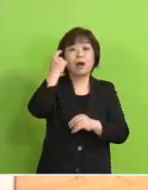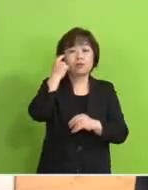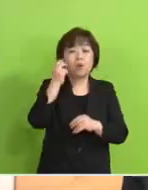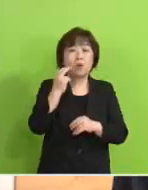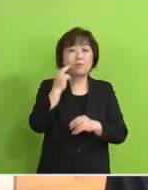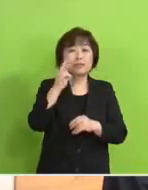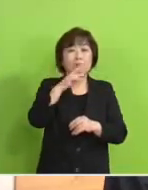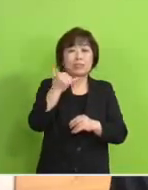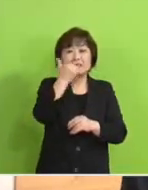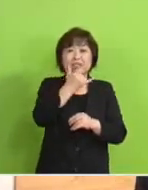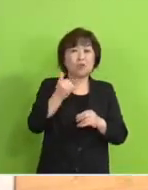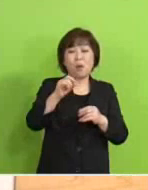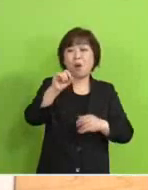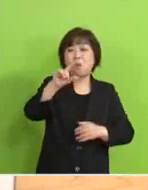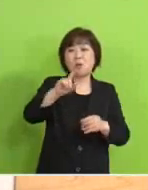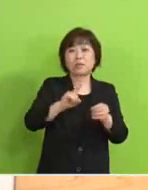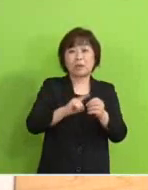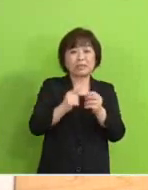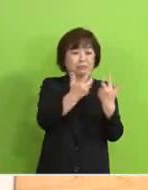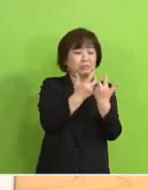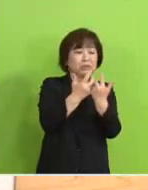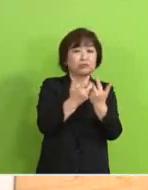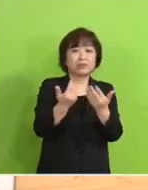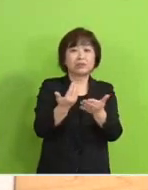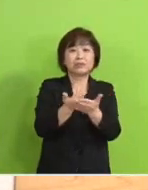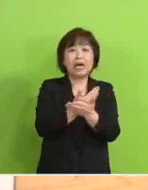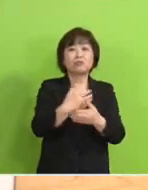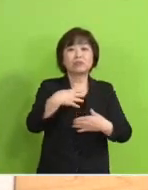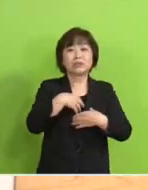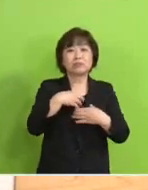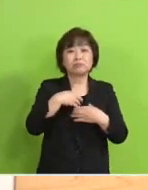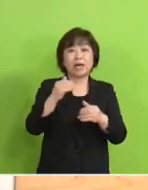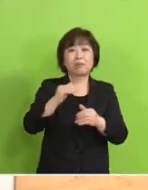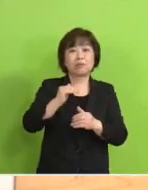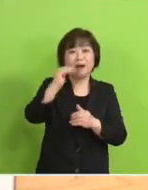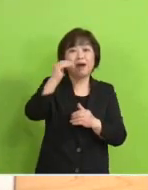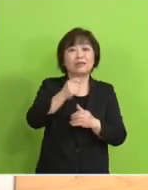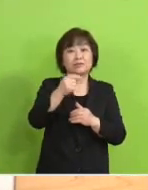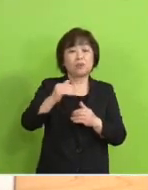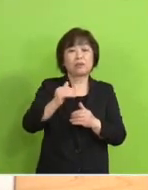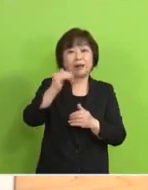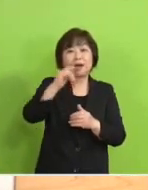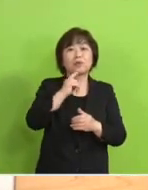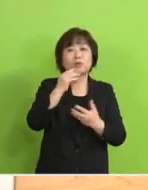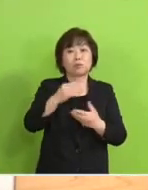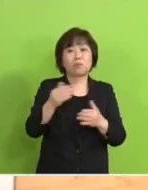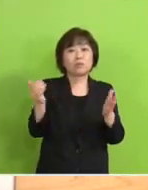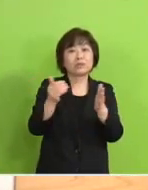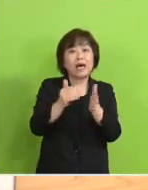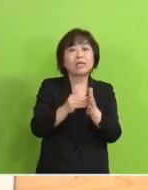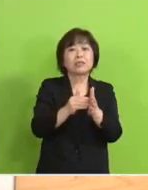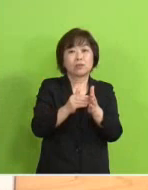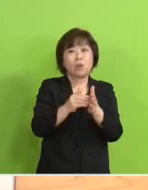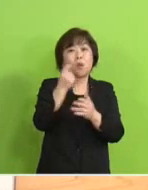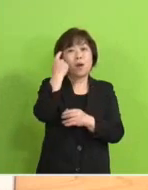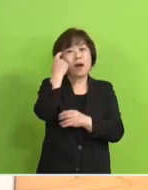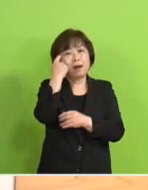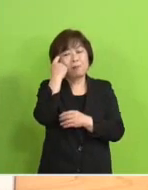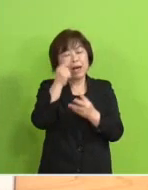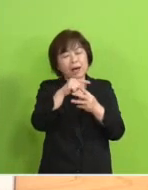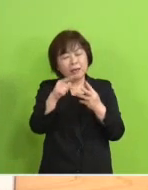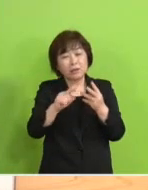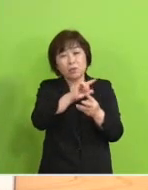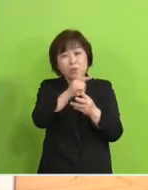市人口が多いがゆえに密になるリスクが非常に高いというふうなことを最後考えま